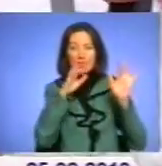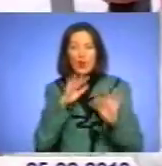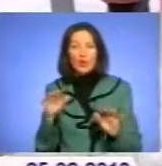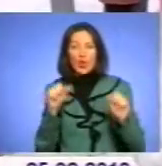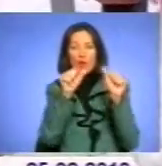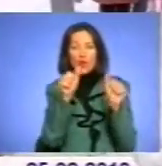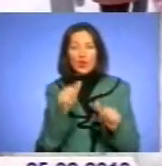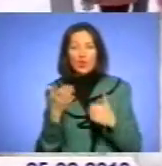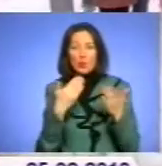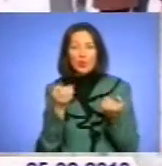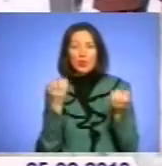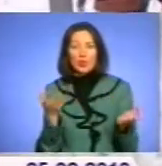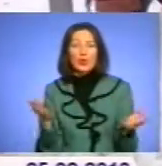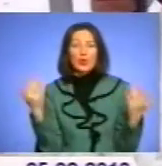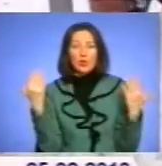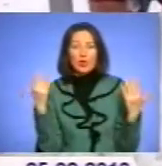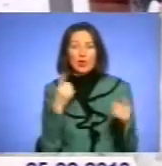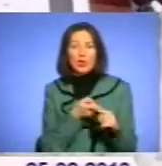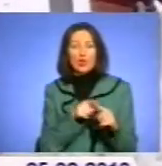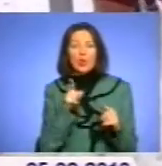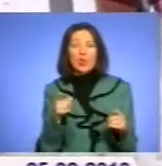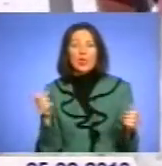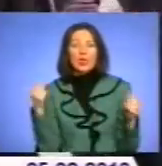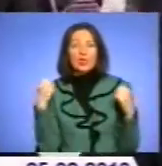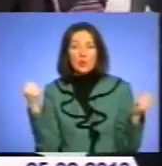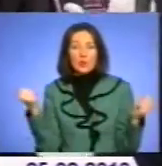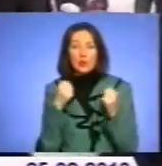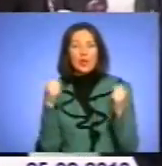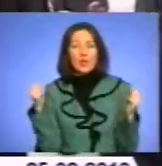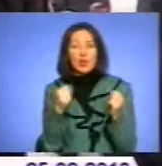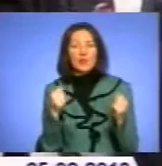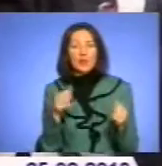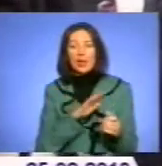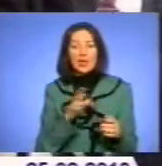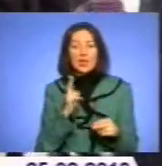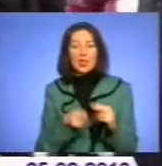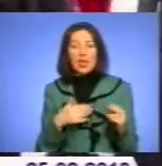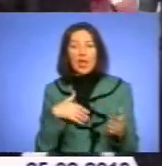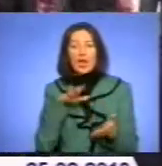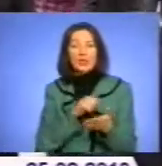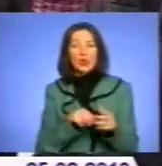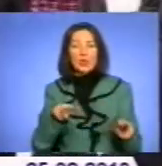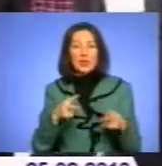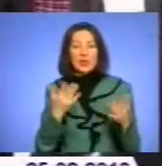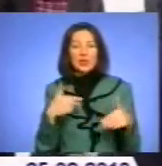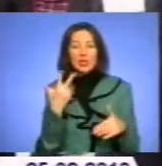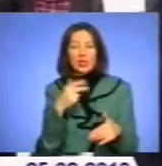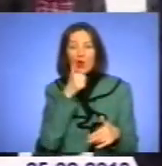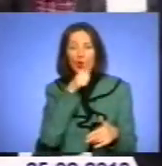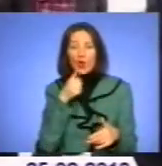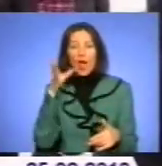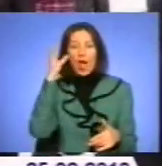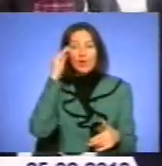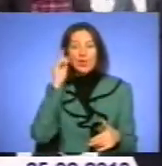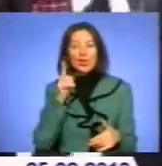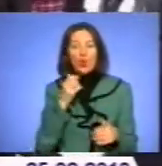На цьому їхні спортивні захоплення не закінчуються. Я займаюся танцями вже 3 роки, і я взагалі вважаю, що кожен